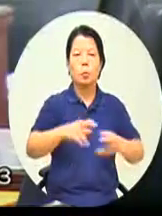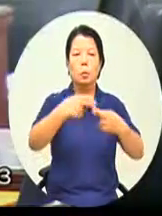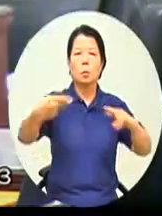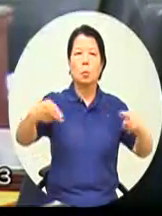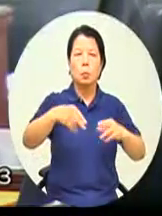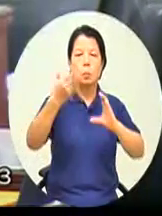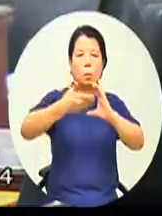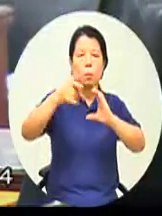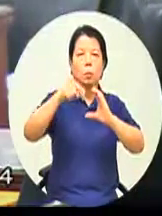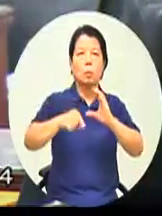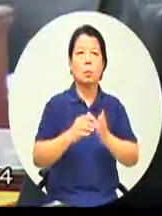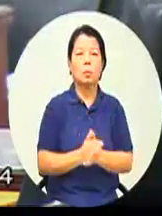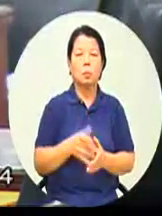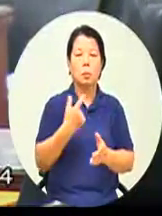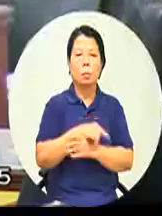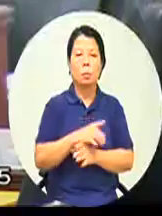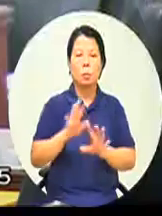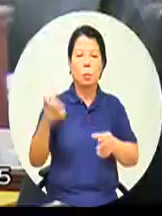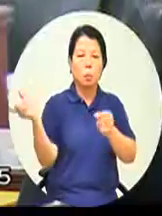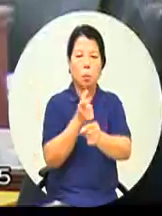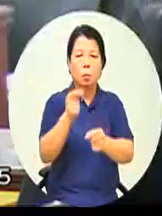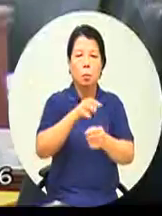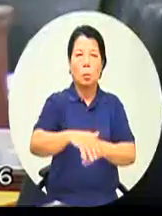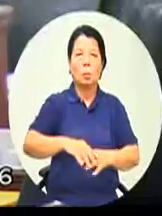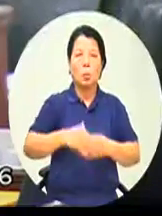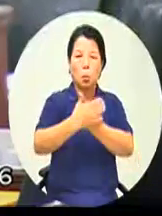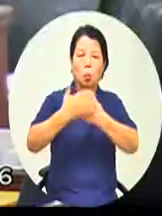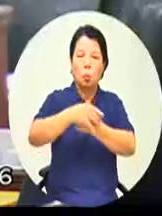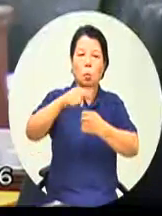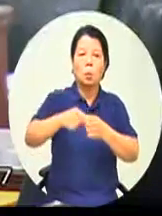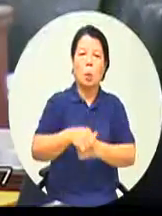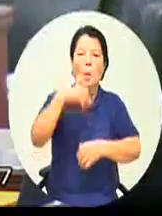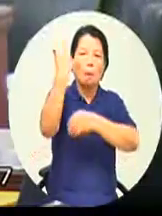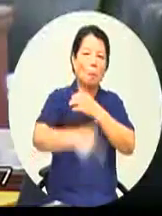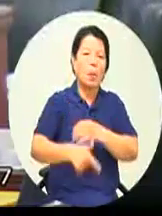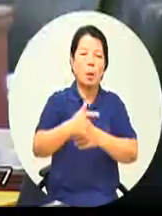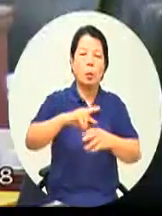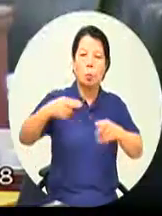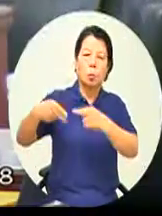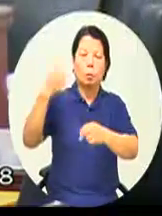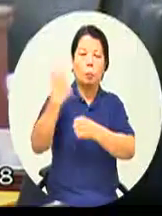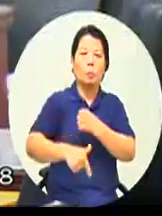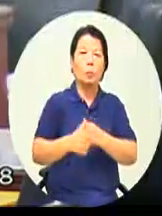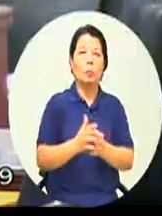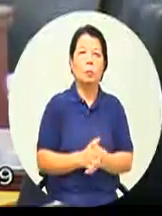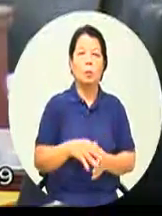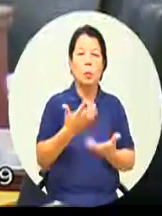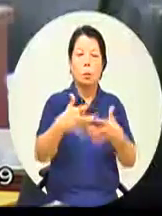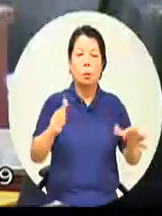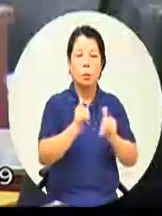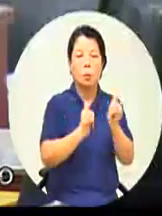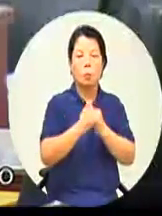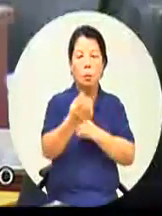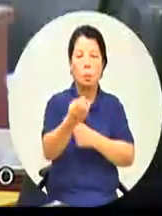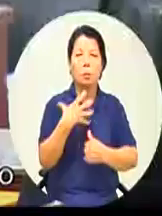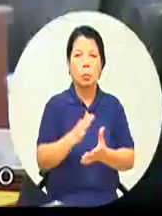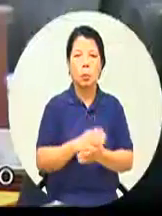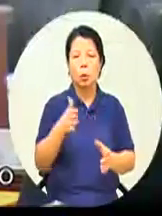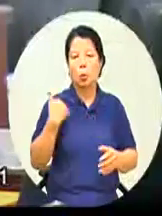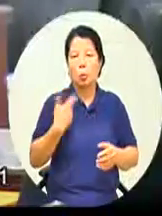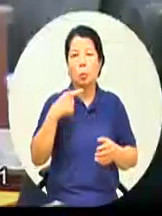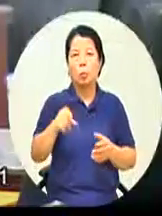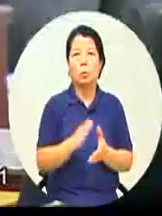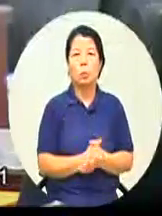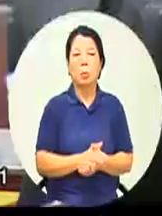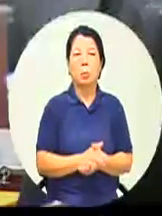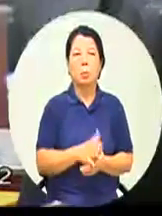分风灾过后这个维修进度非常的缓慢。那我想很多民众跟我反映，我不太确定是只